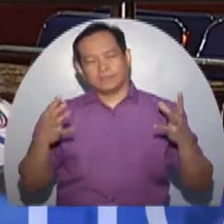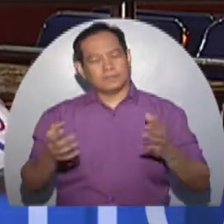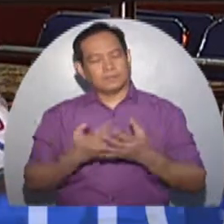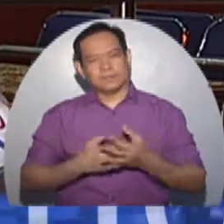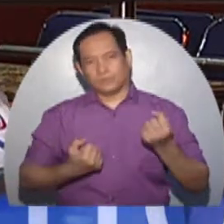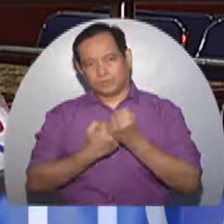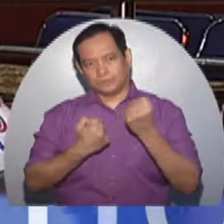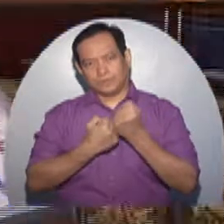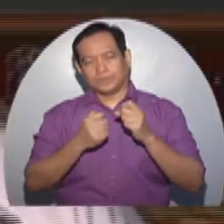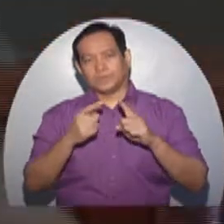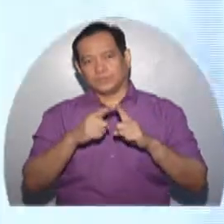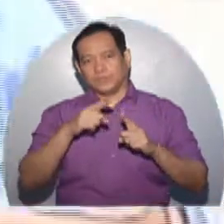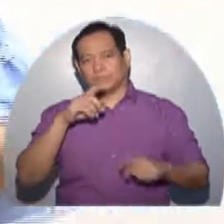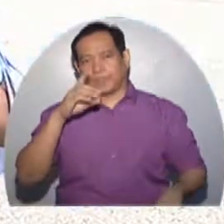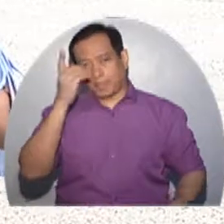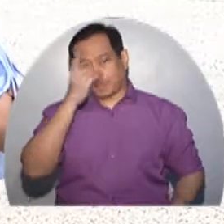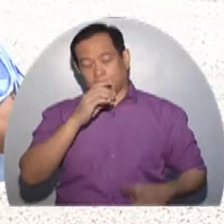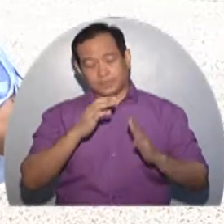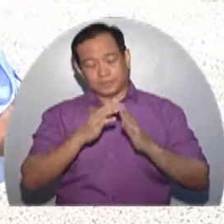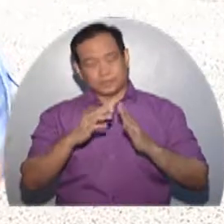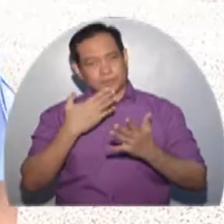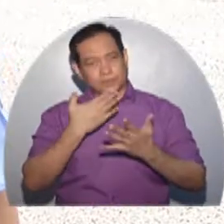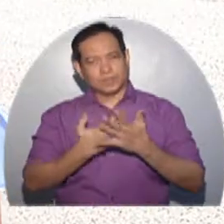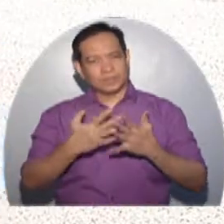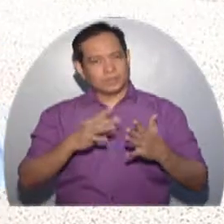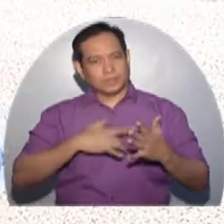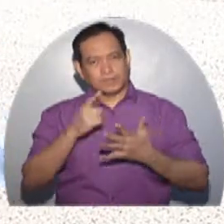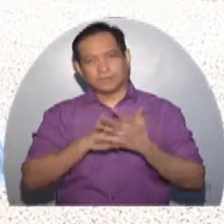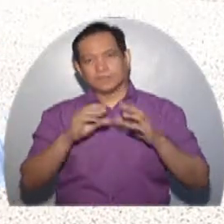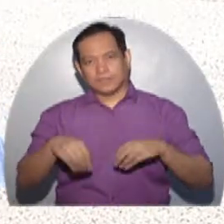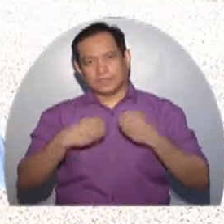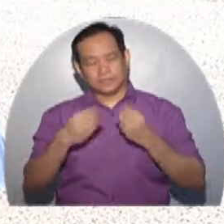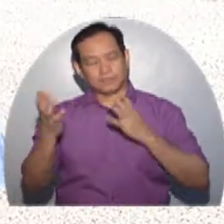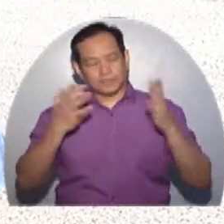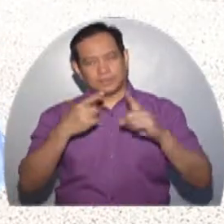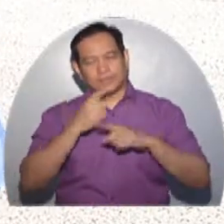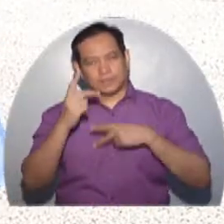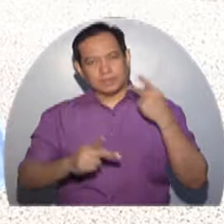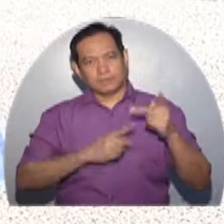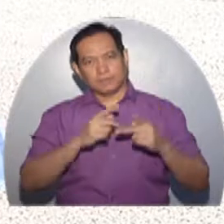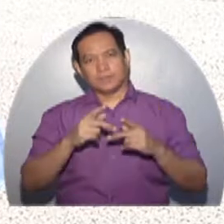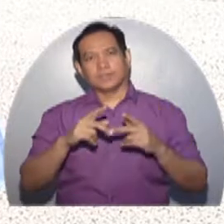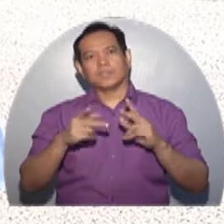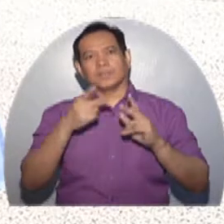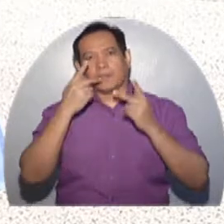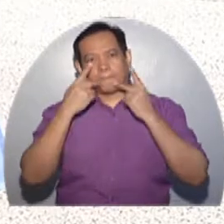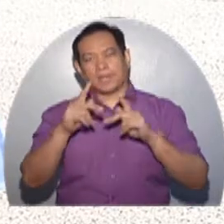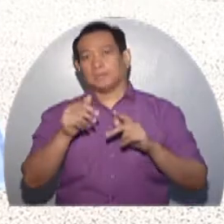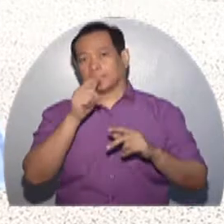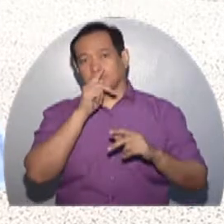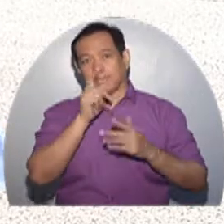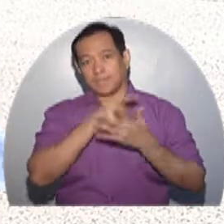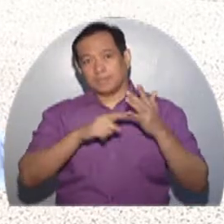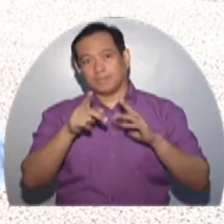to Davao City. Napakasarap sa pakiramdam ng pakapagbigay ng serbisyo sa kapwa. Ang public-private partnership